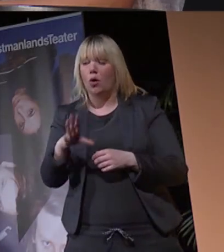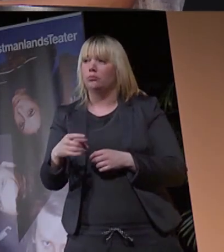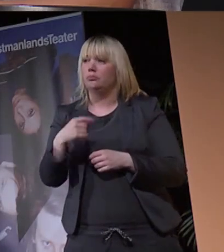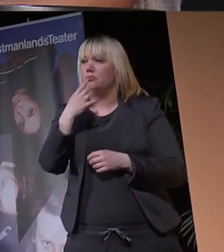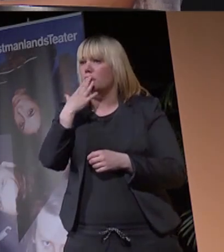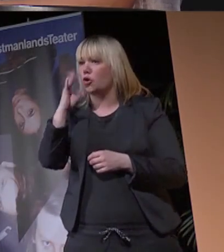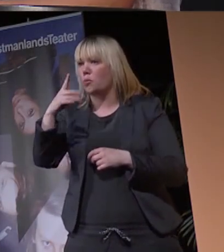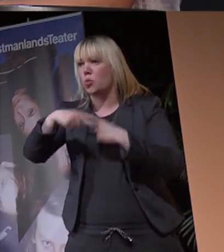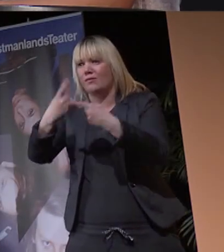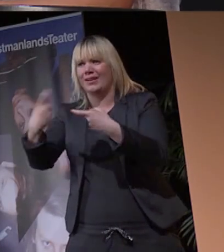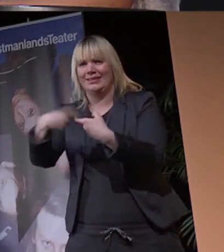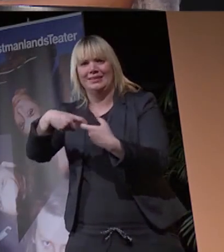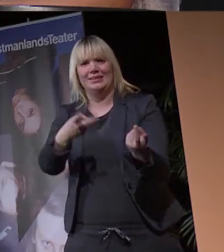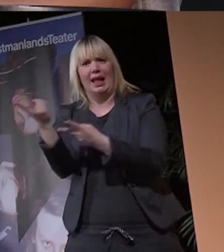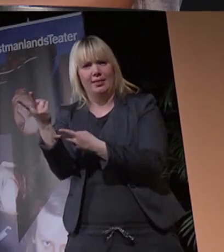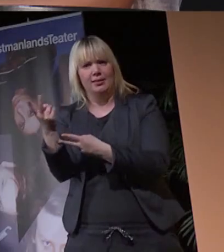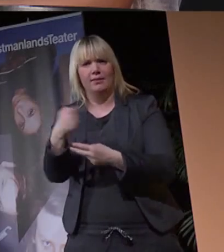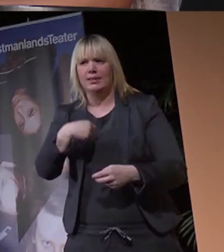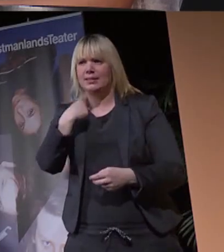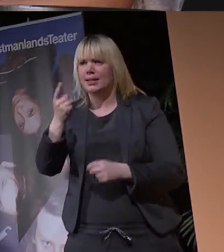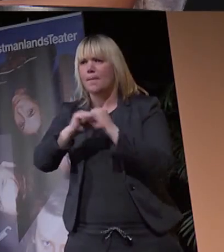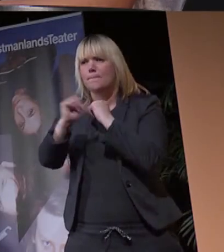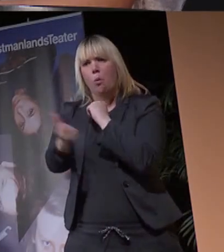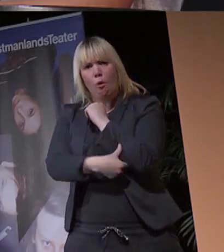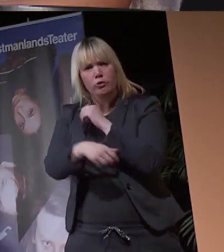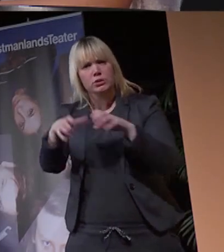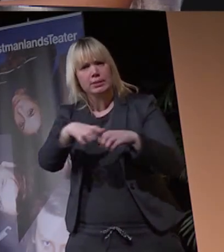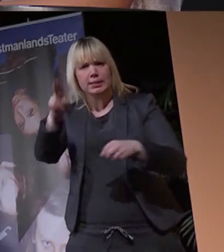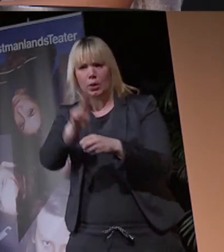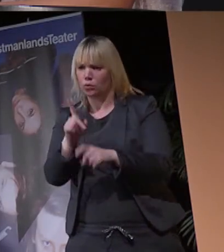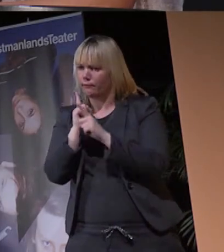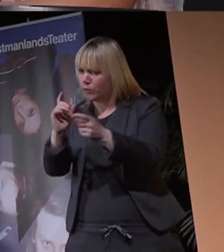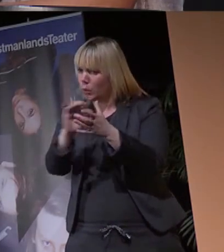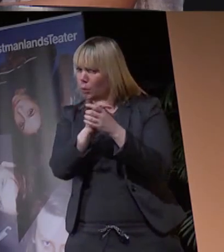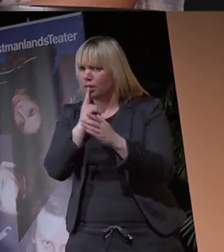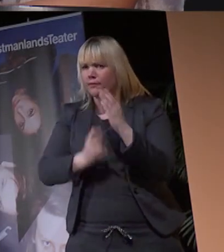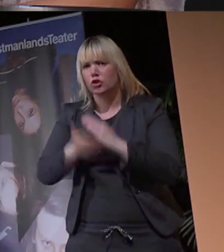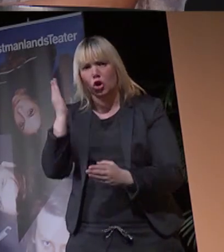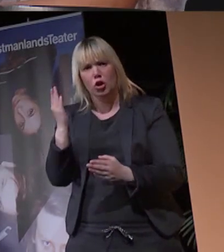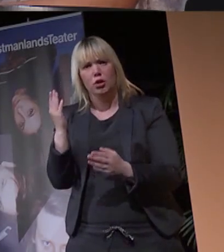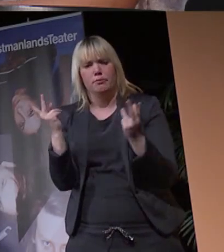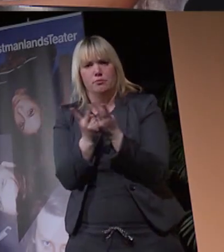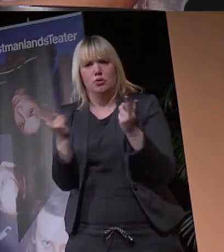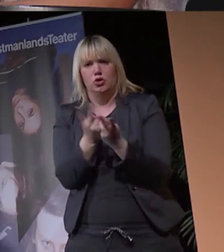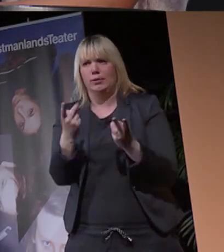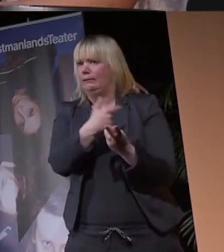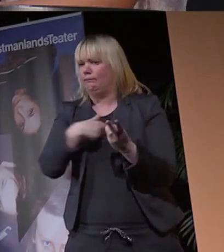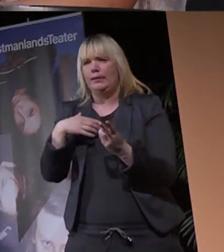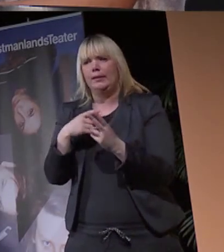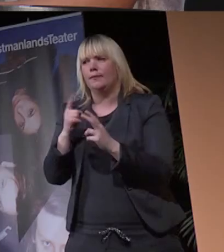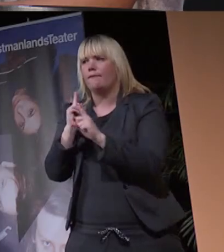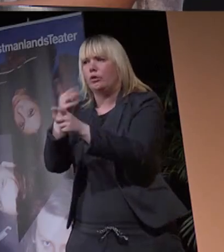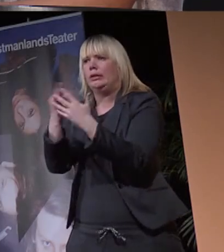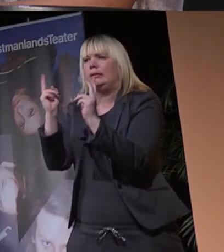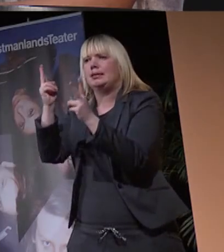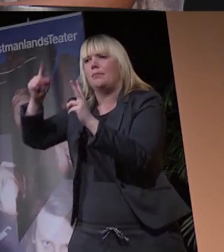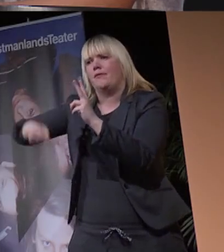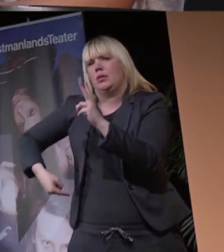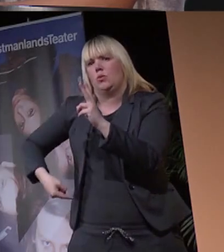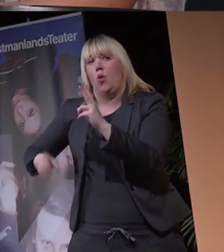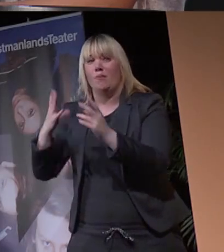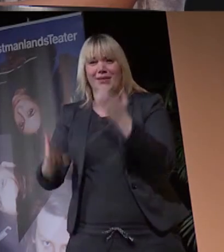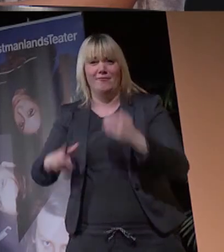pratar. Vi pratar professionell scenkonst som följer kollektivavtal. Det betyder att vi spelar inte på samma villkor som